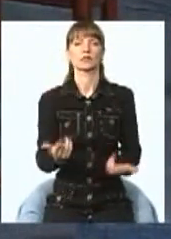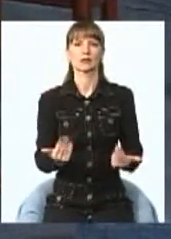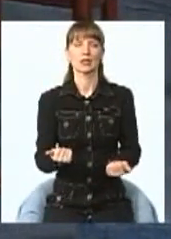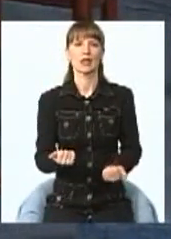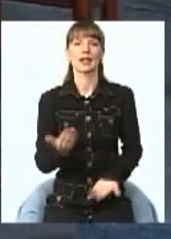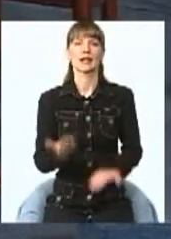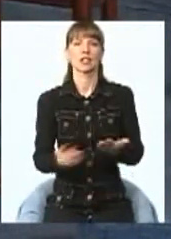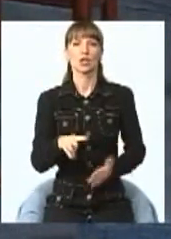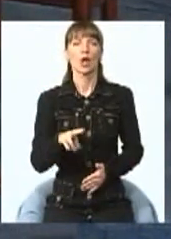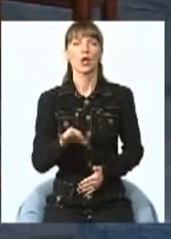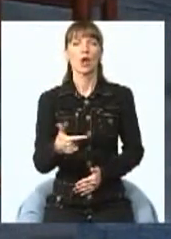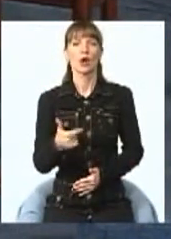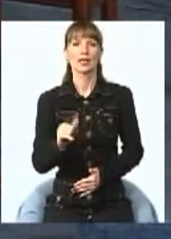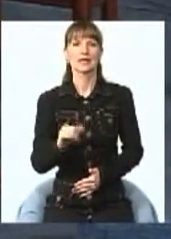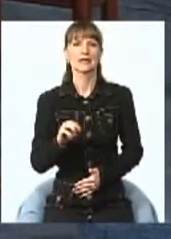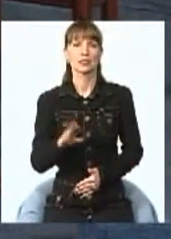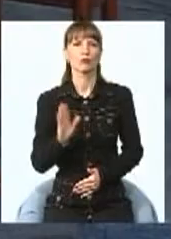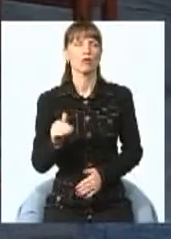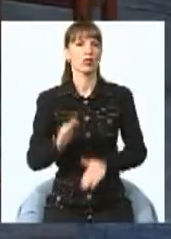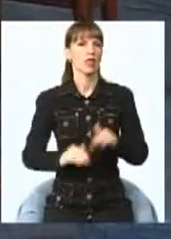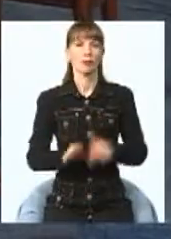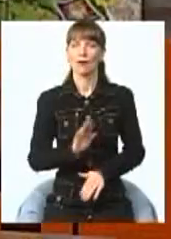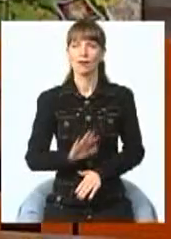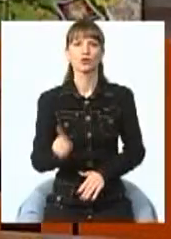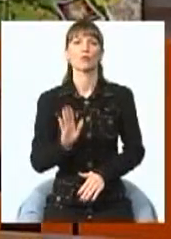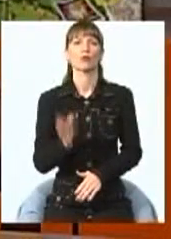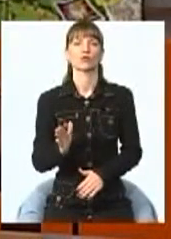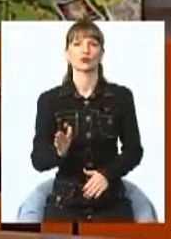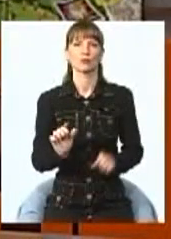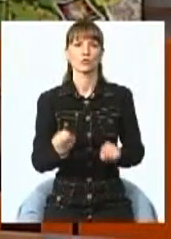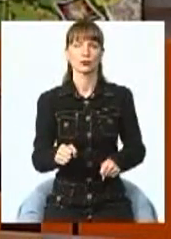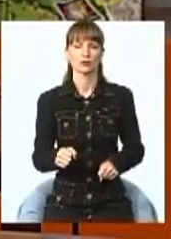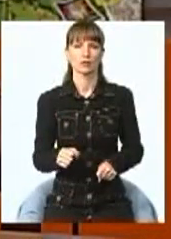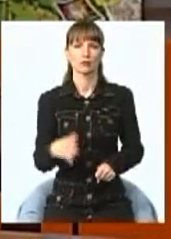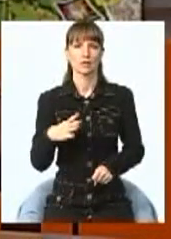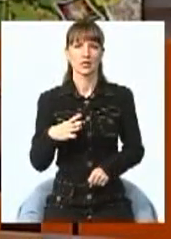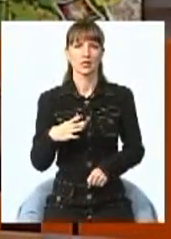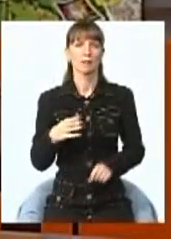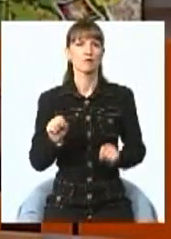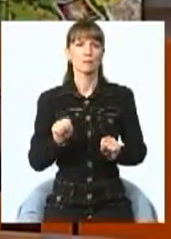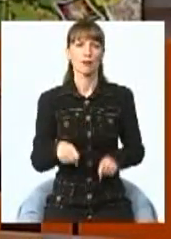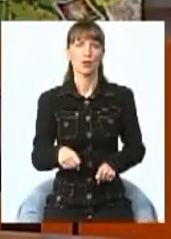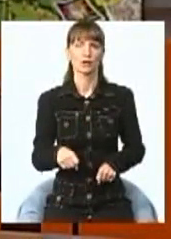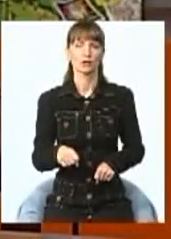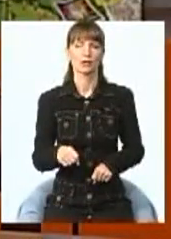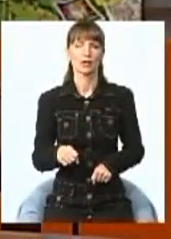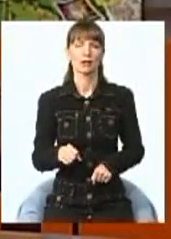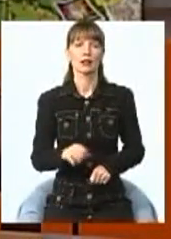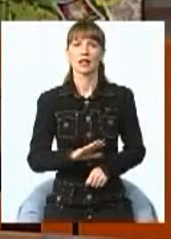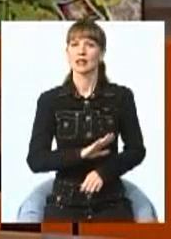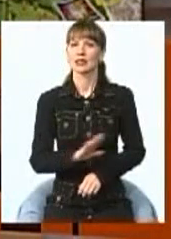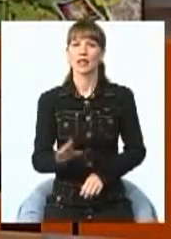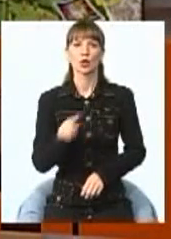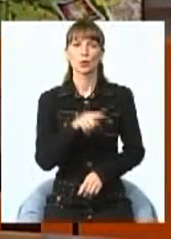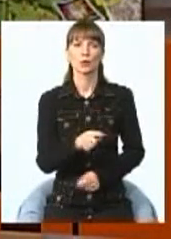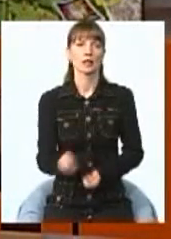Якщо логіст буде не професіоналом, що може статися? Може не туди попасти